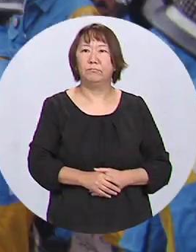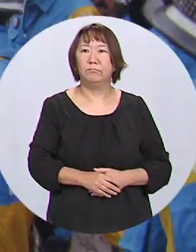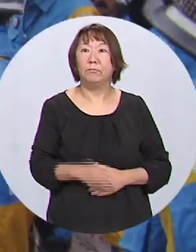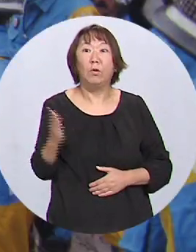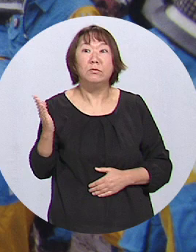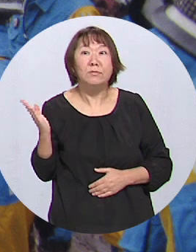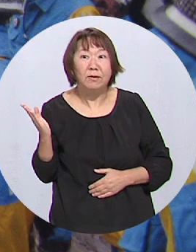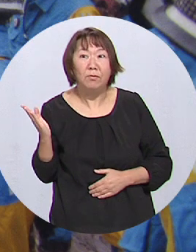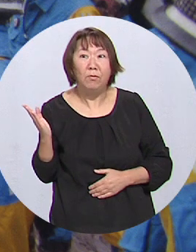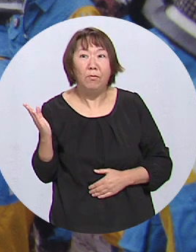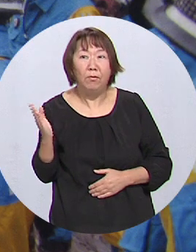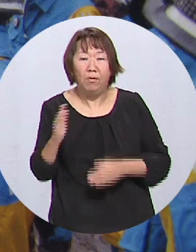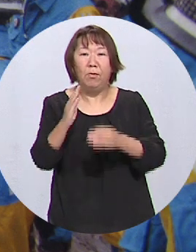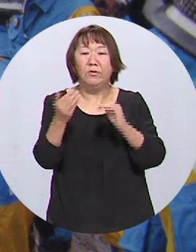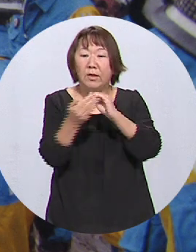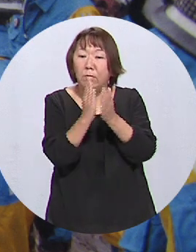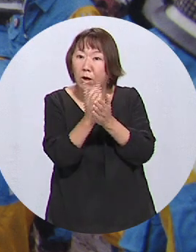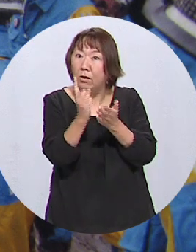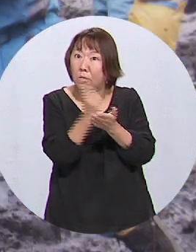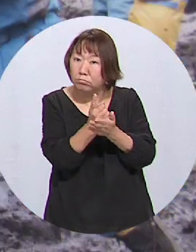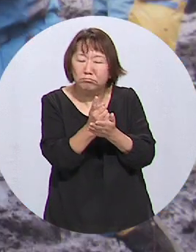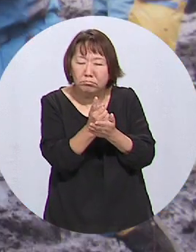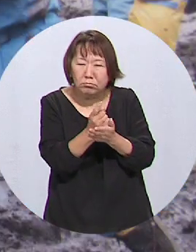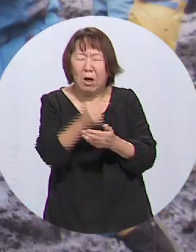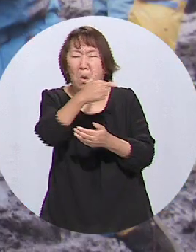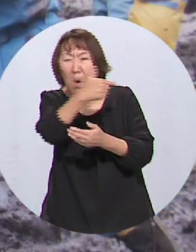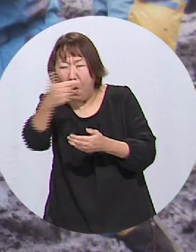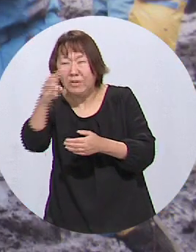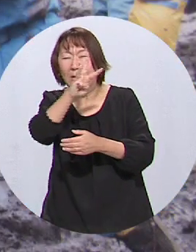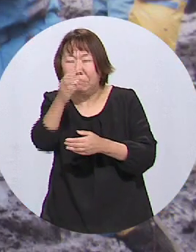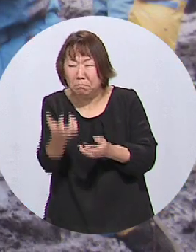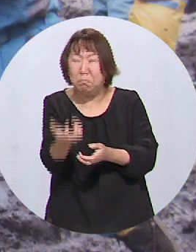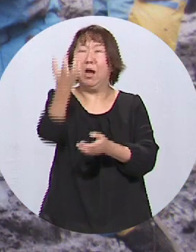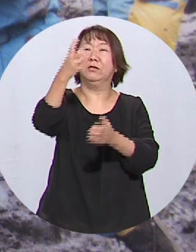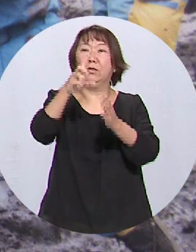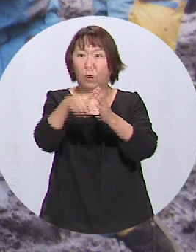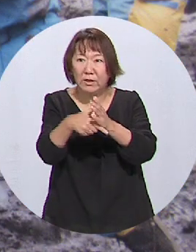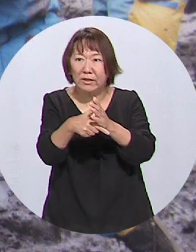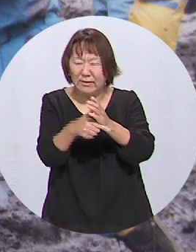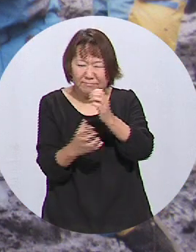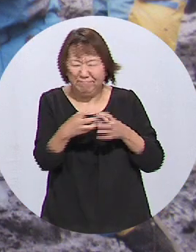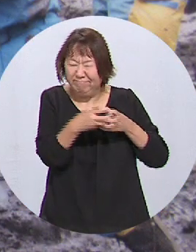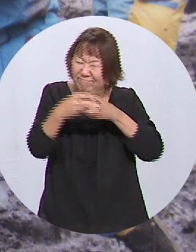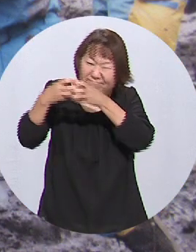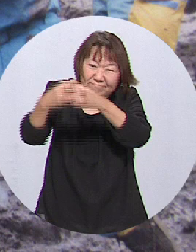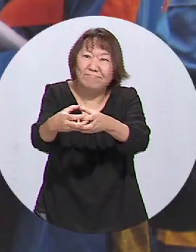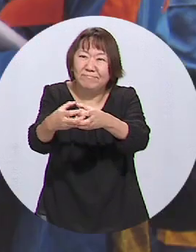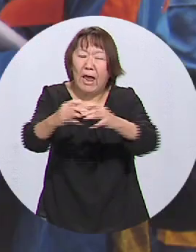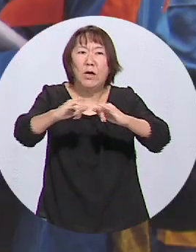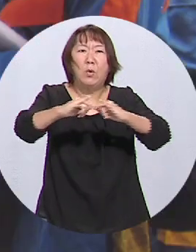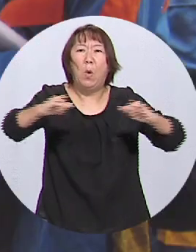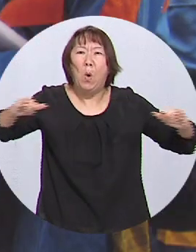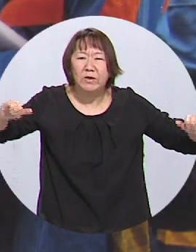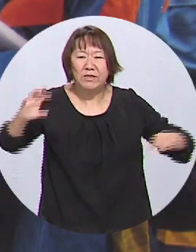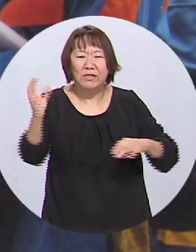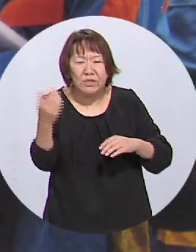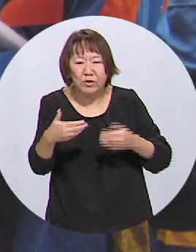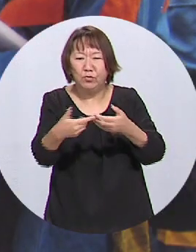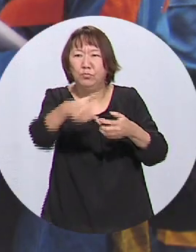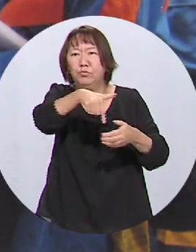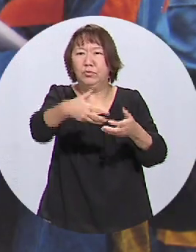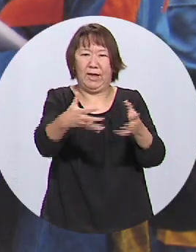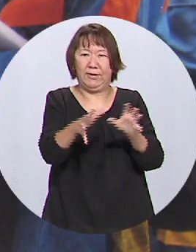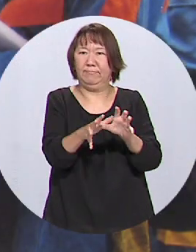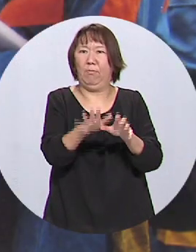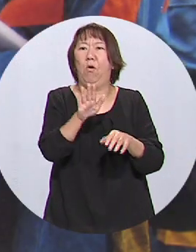こちらの部隊も県外で、大規模災害が発生した際には被災地で活躍する広域緊急救助部隊とし